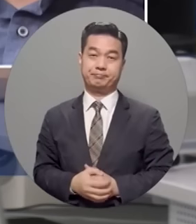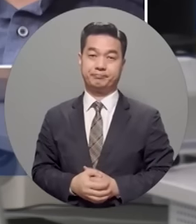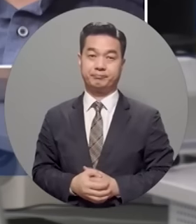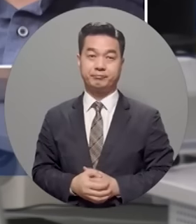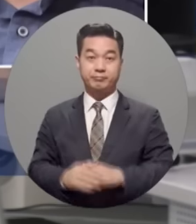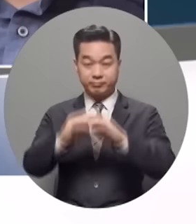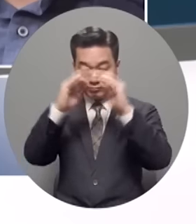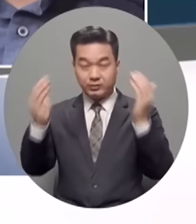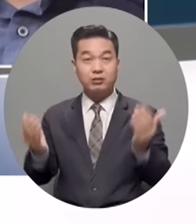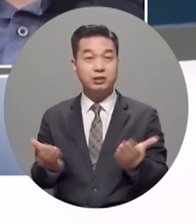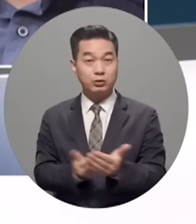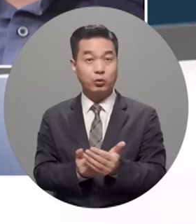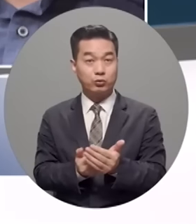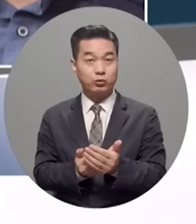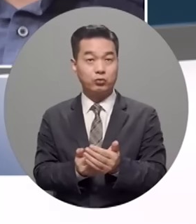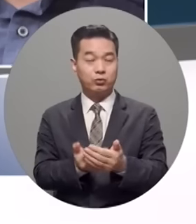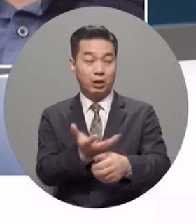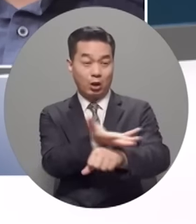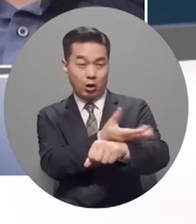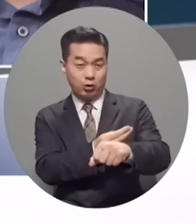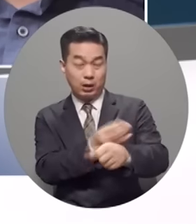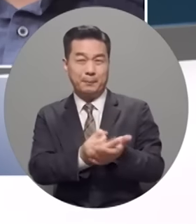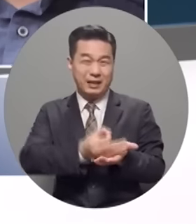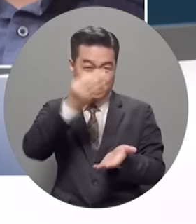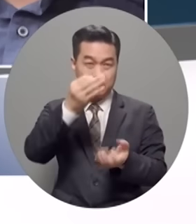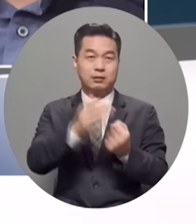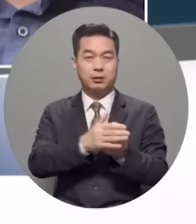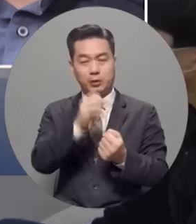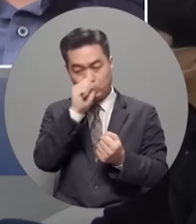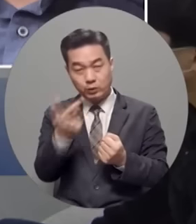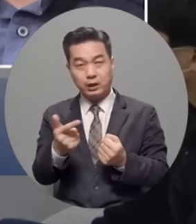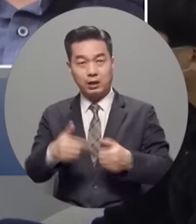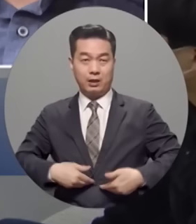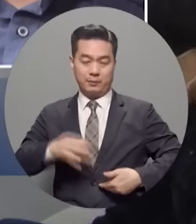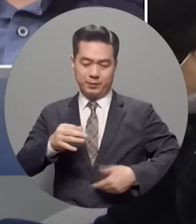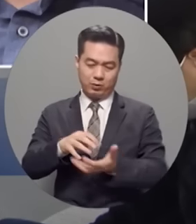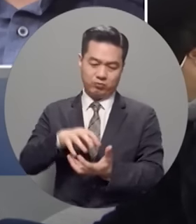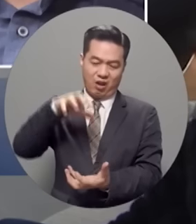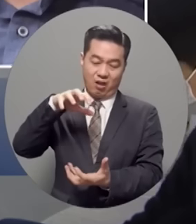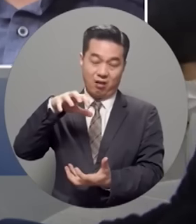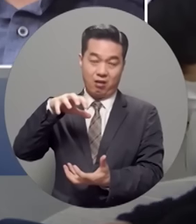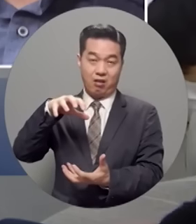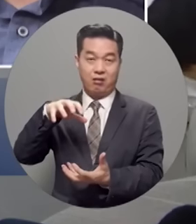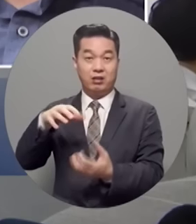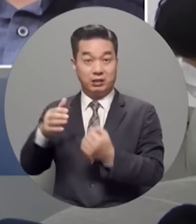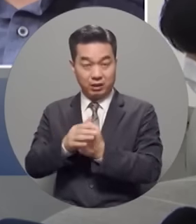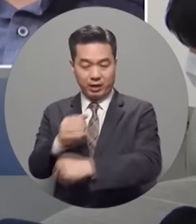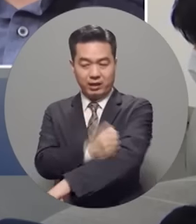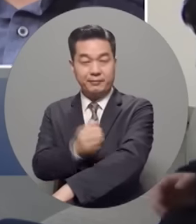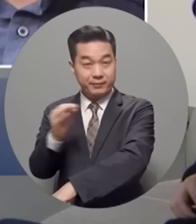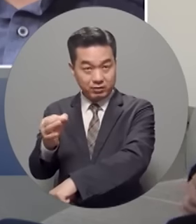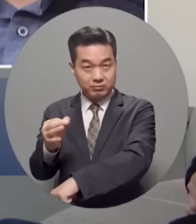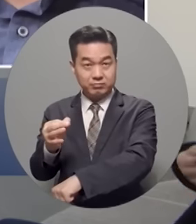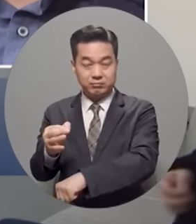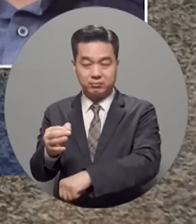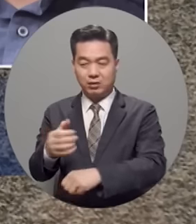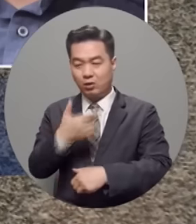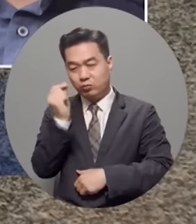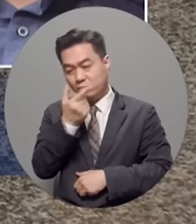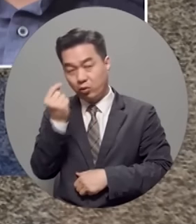이제 안 좋은 공급 충격에 해당하는 것이고 비용 상승 요인에 해당되는 것이고 임금이 충분히 안 따라오고